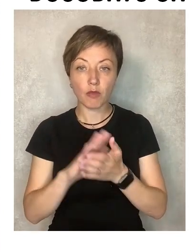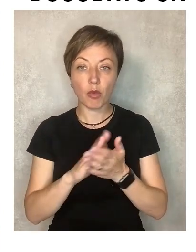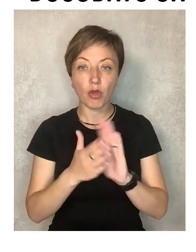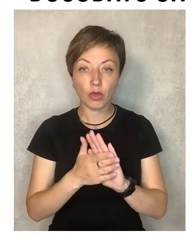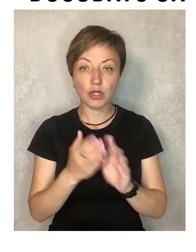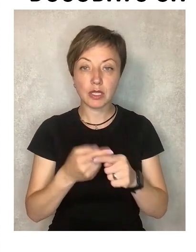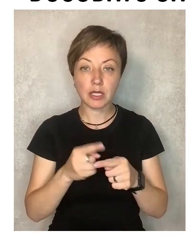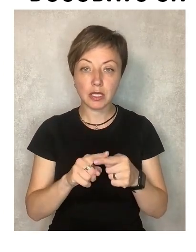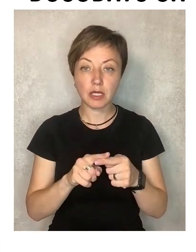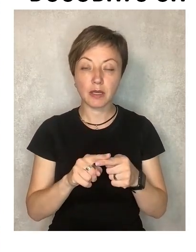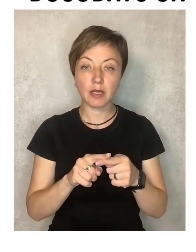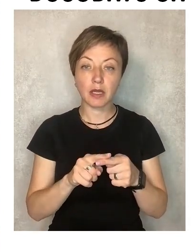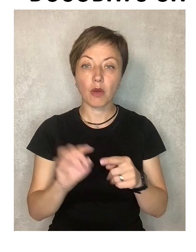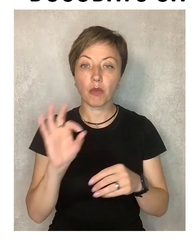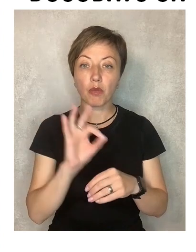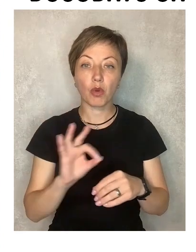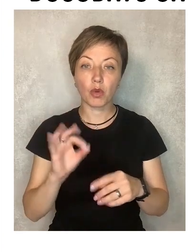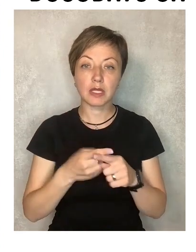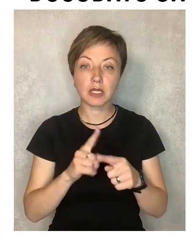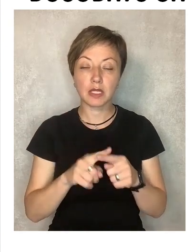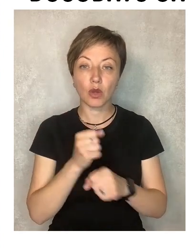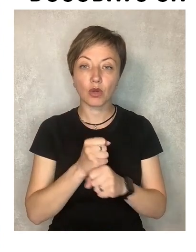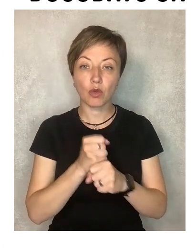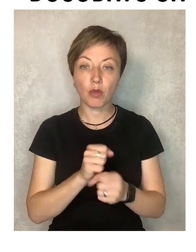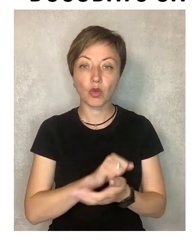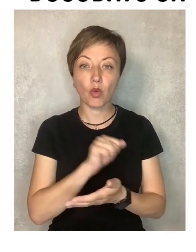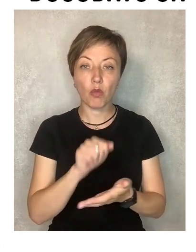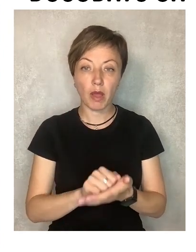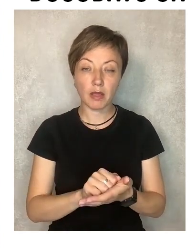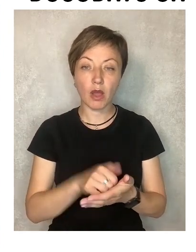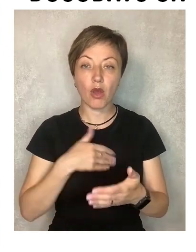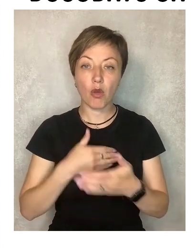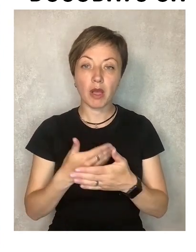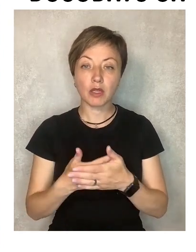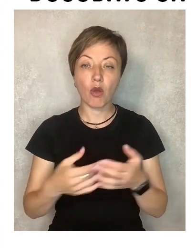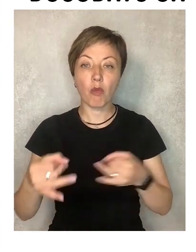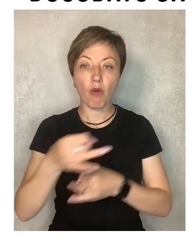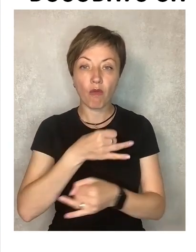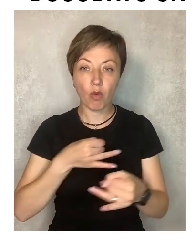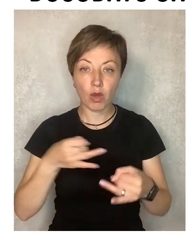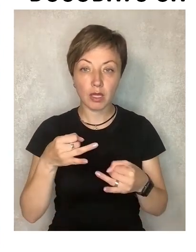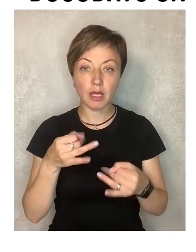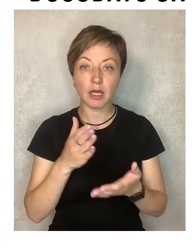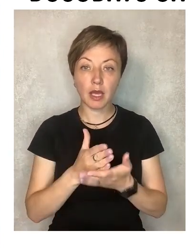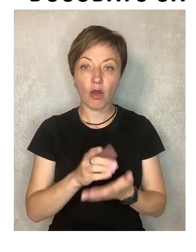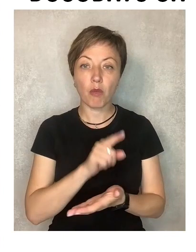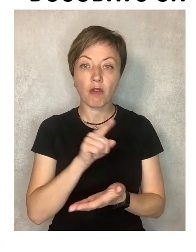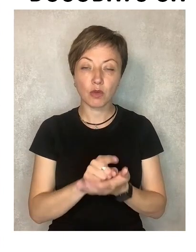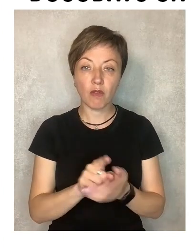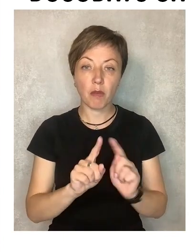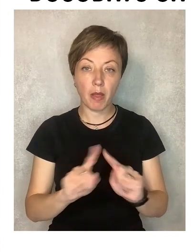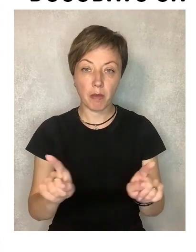власне, про розробку цих документів громадські обговорення є обов'язковим елементом.